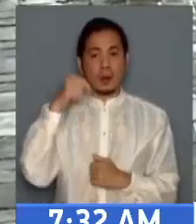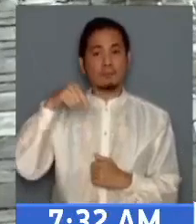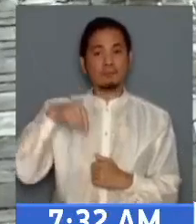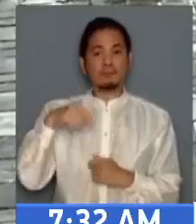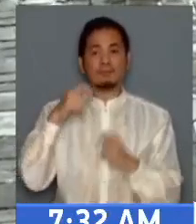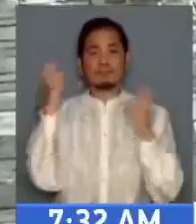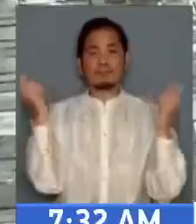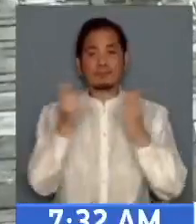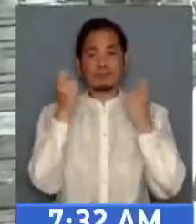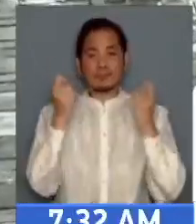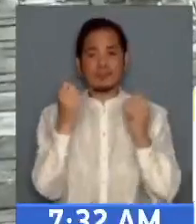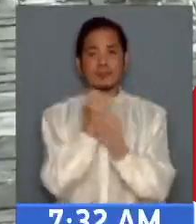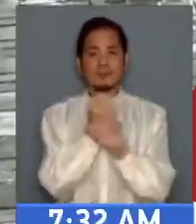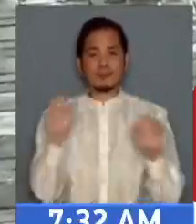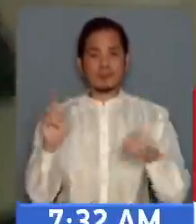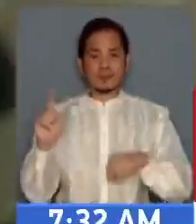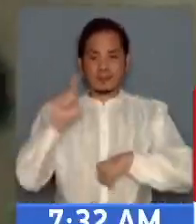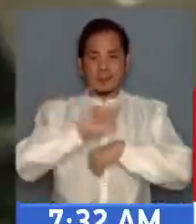Kalayaan.